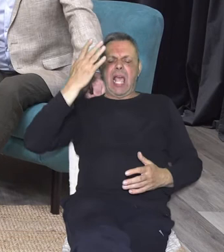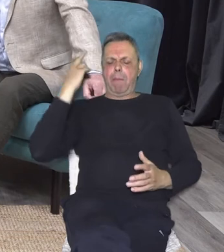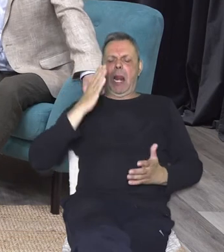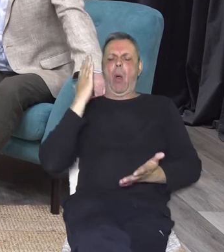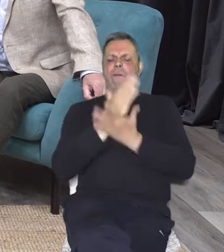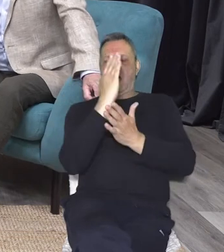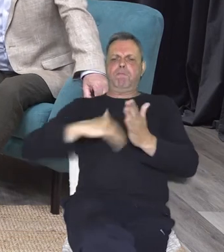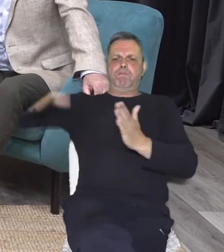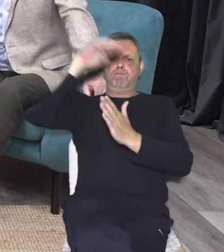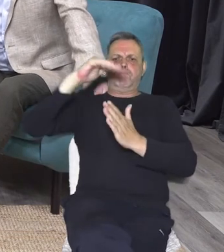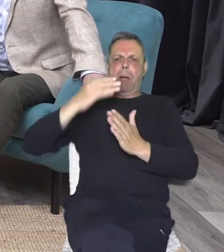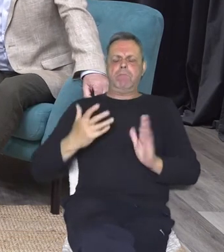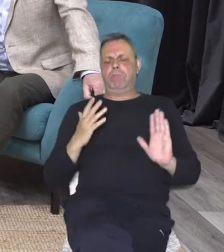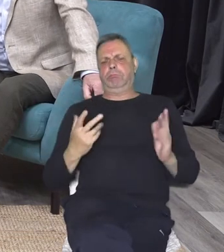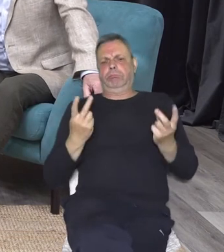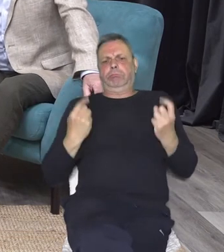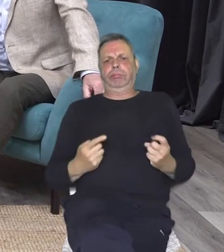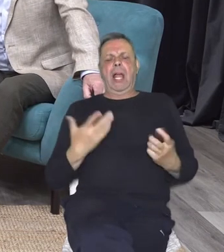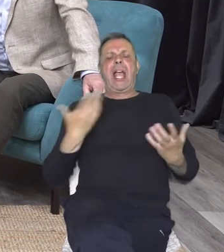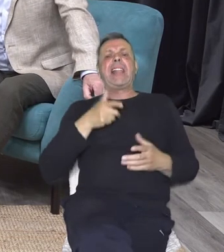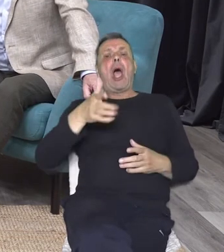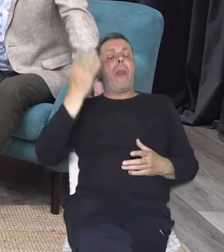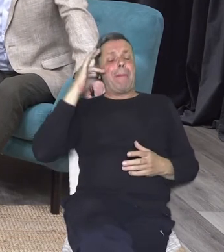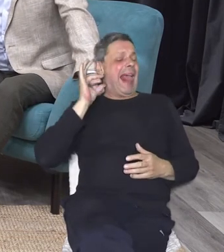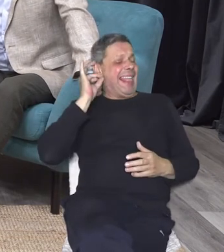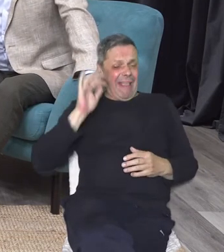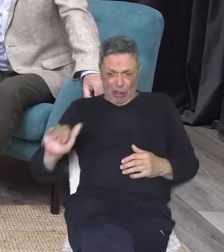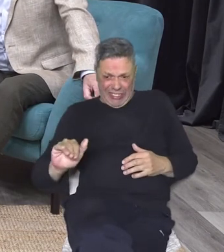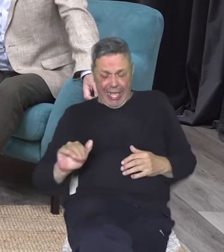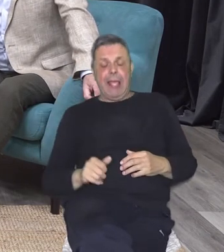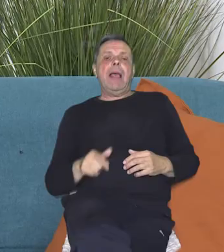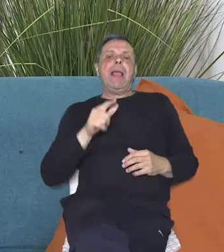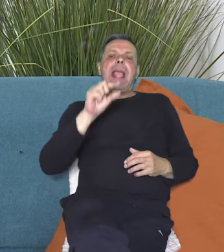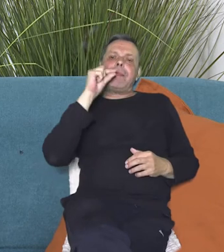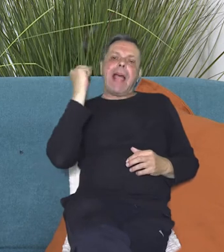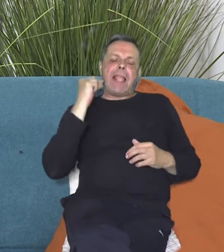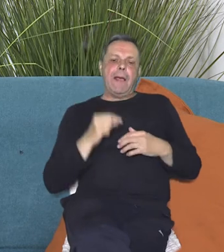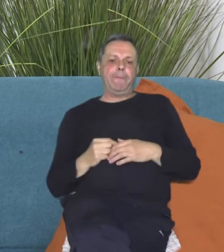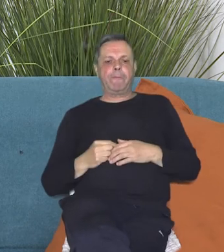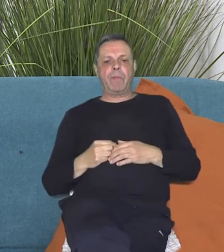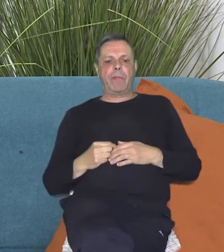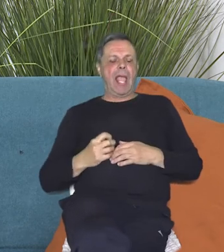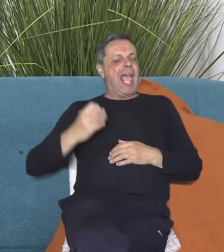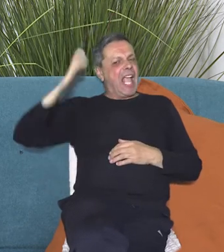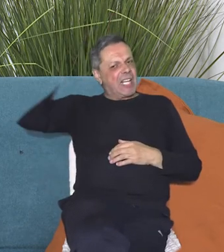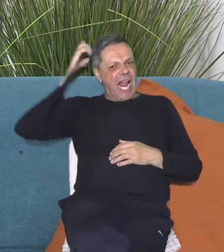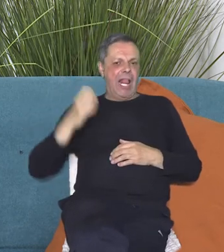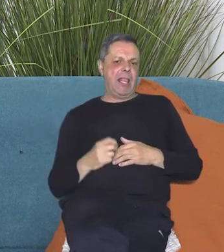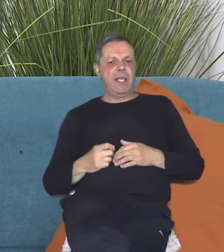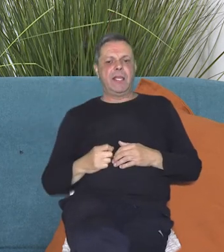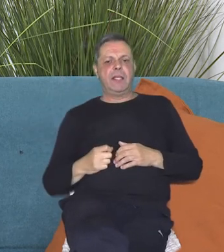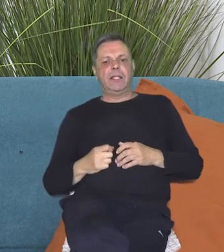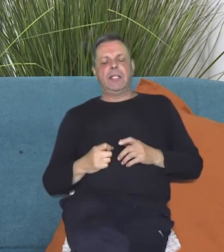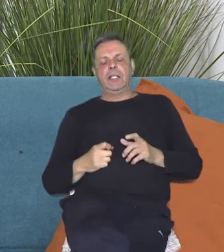ono što bi se reklo iznad svega toga. Kad je ona bila djevojčica, njen tata,